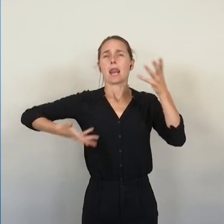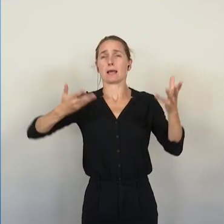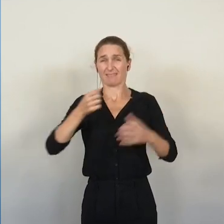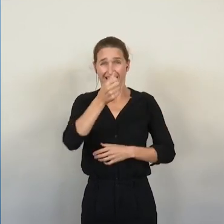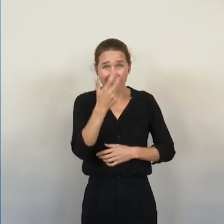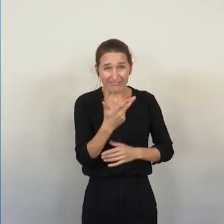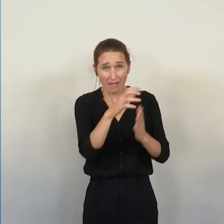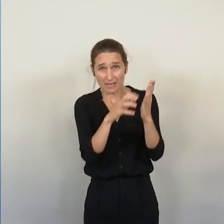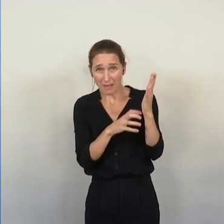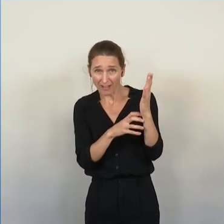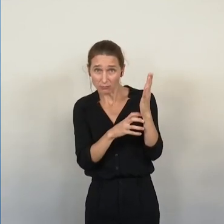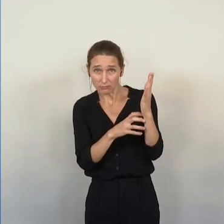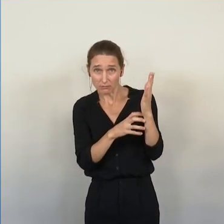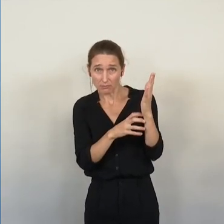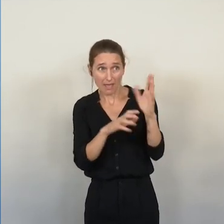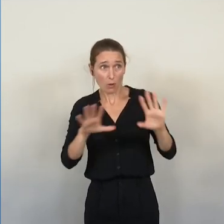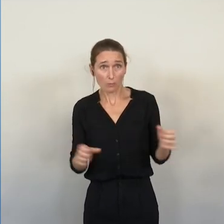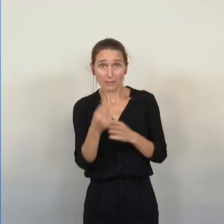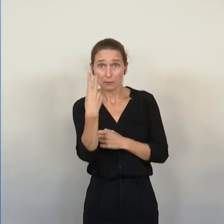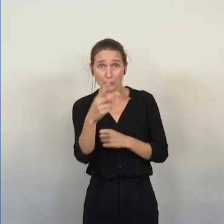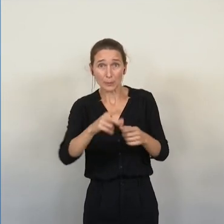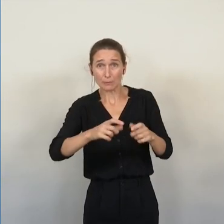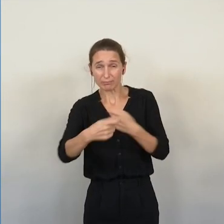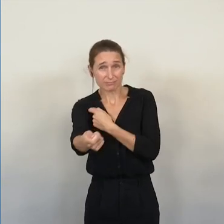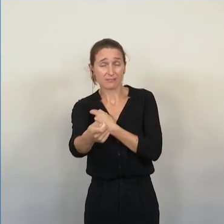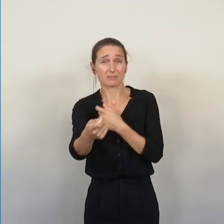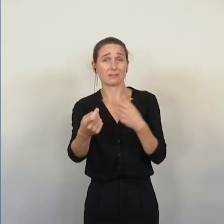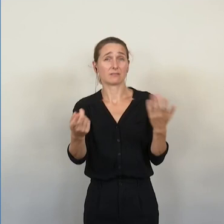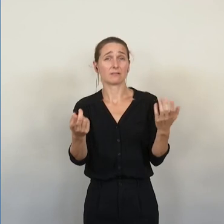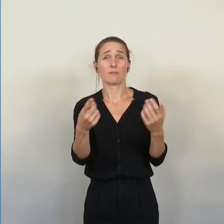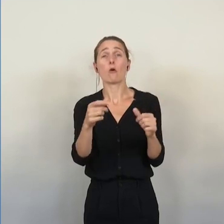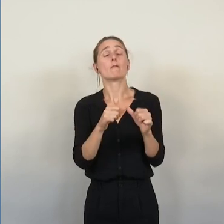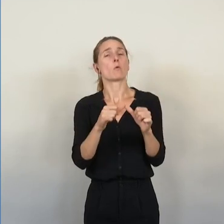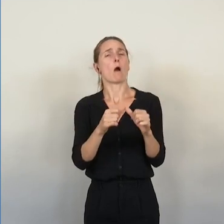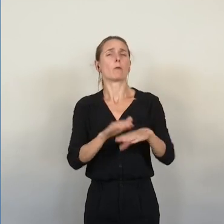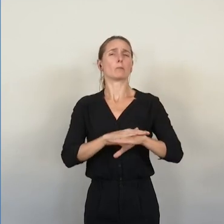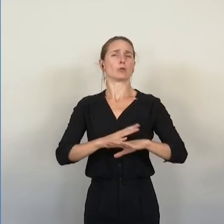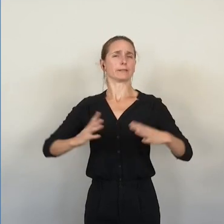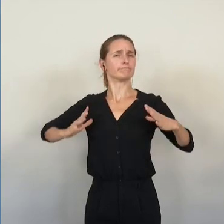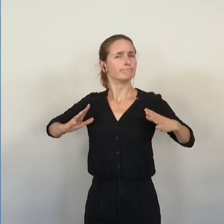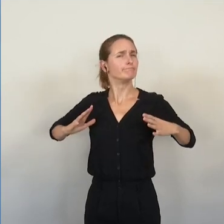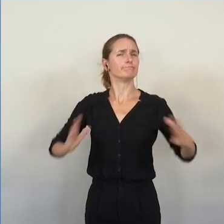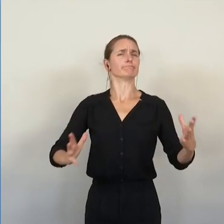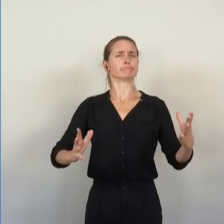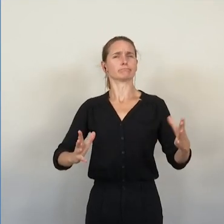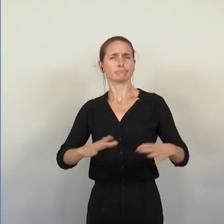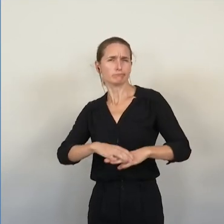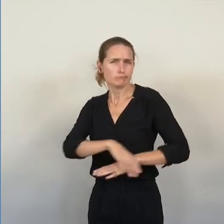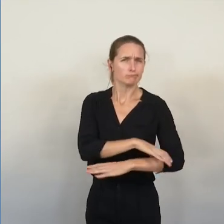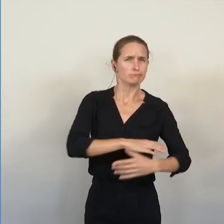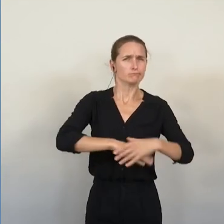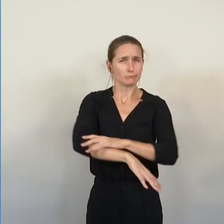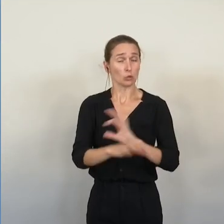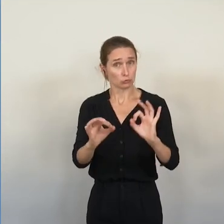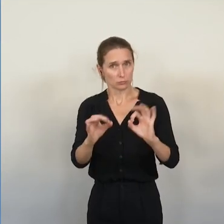sur ce qui ne relève pas des votres et vous affichez une politique volontariste alors je dis pas que ça soit pas un sujet important vous